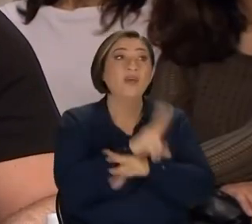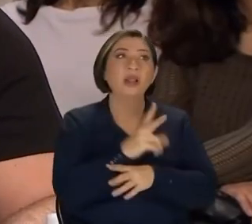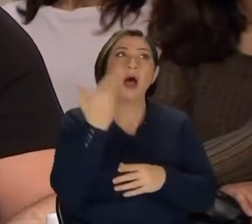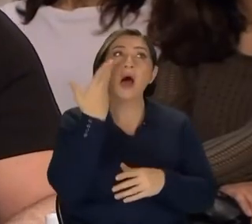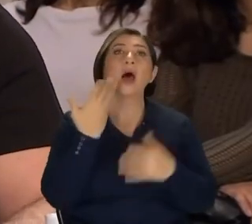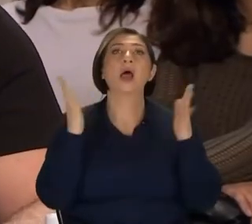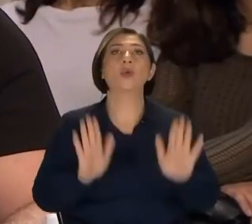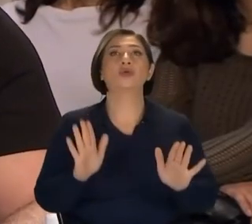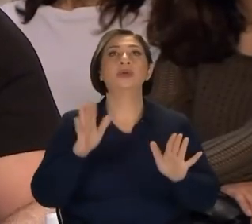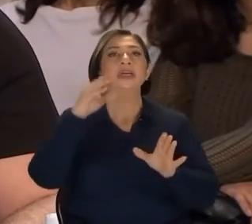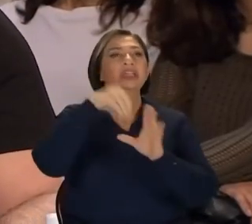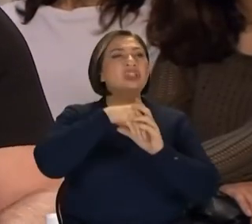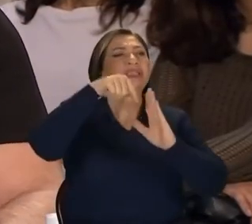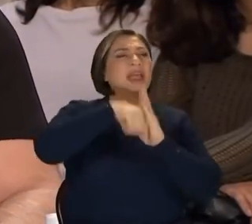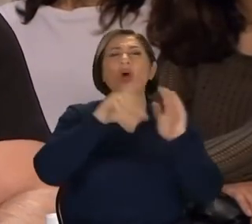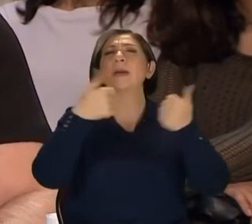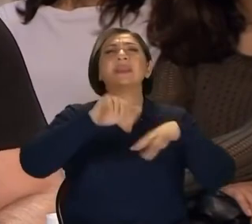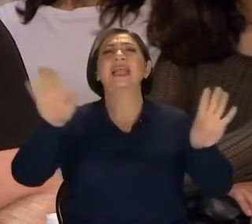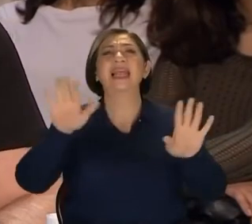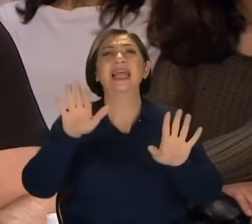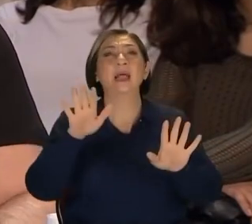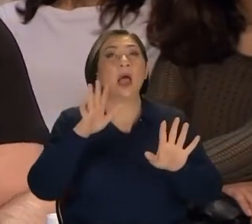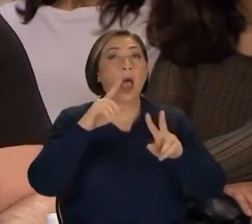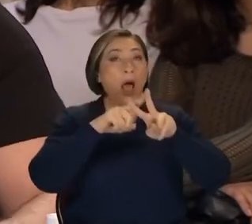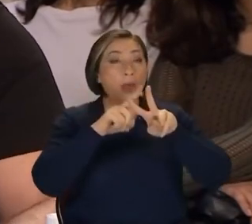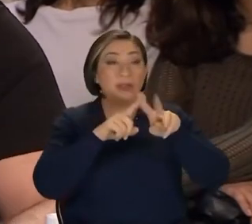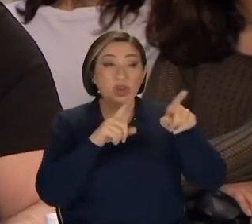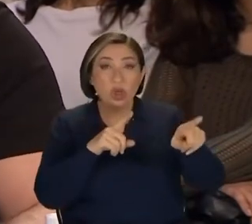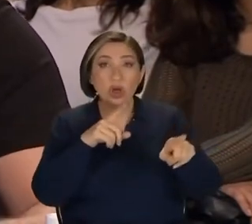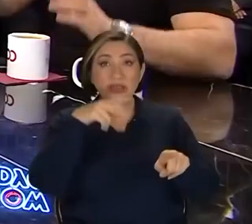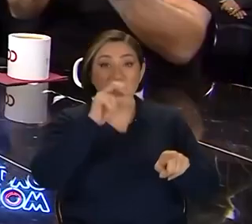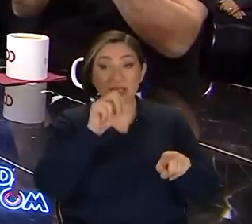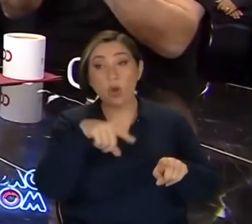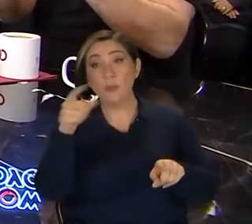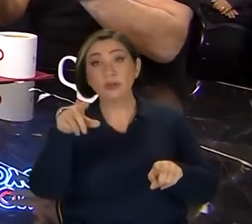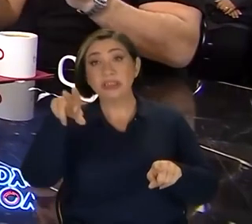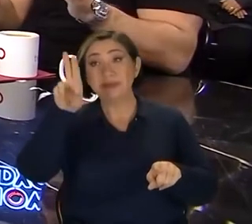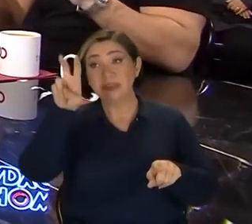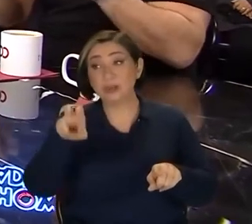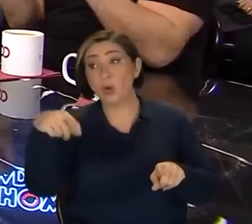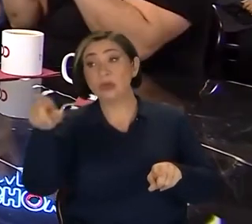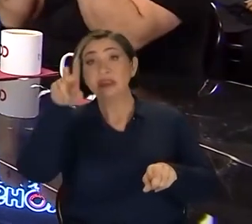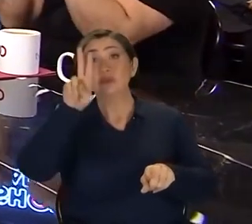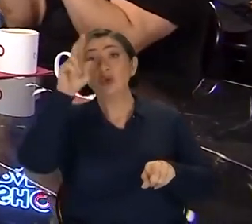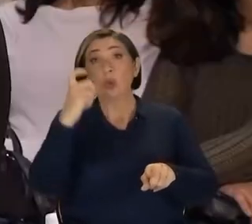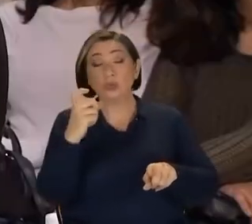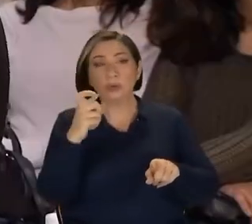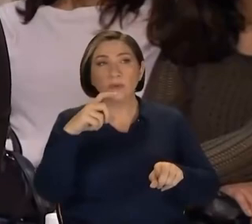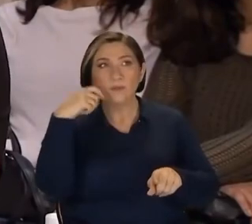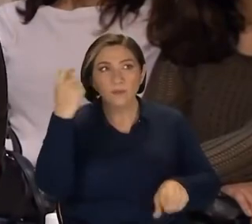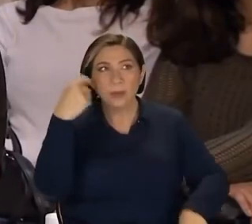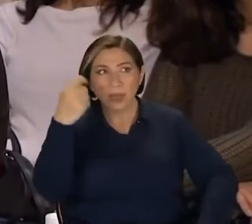hayran oldum. İçerik miçerik önemli değil. Ne Al Pacino 80, öbürü 78, öbürü 79. Abi